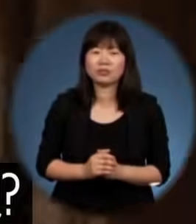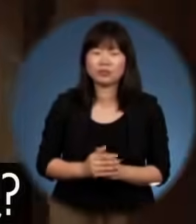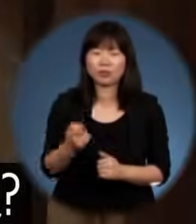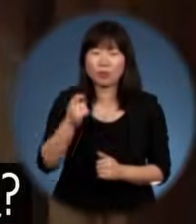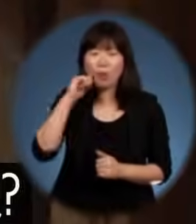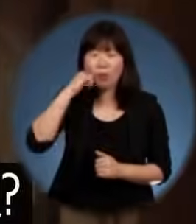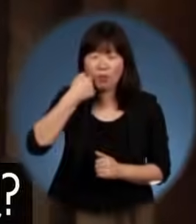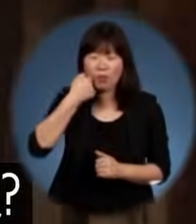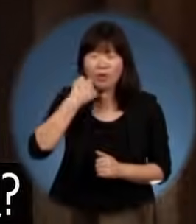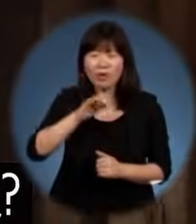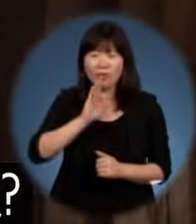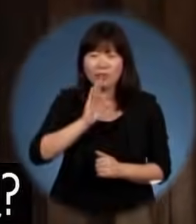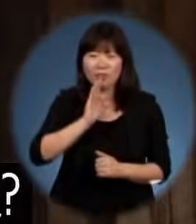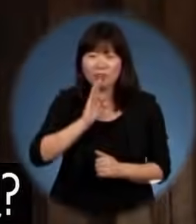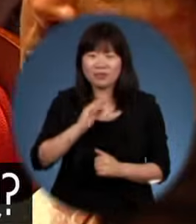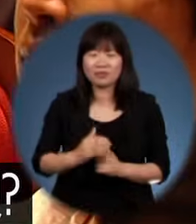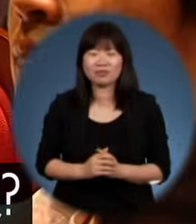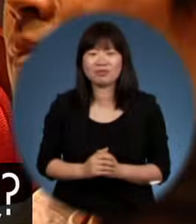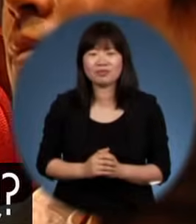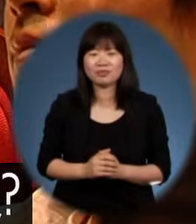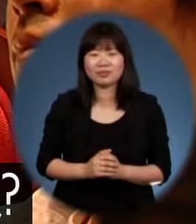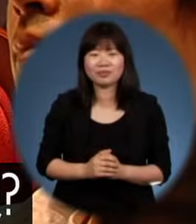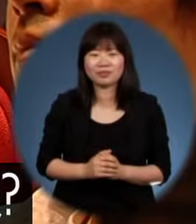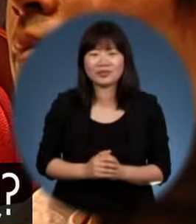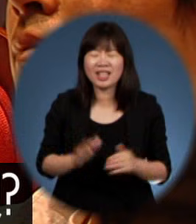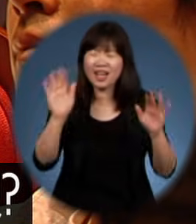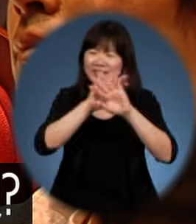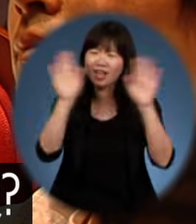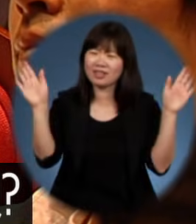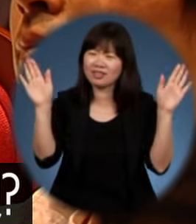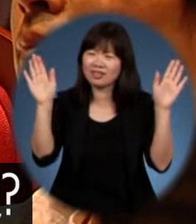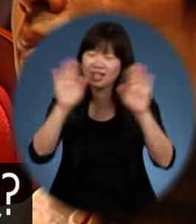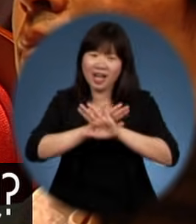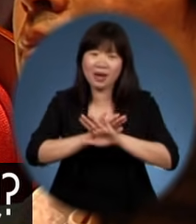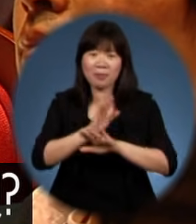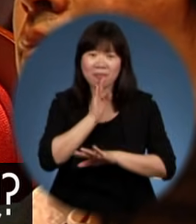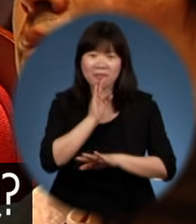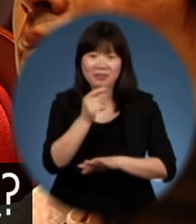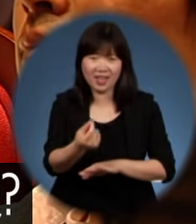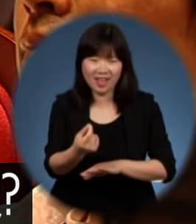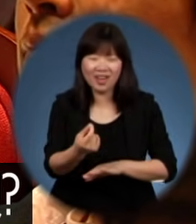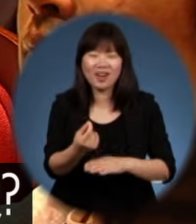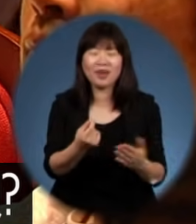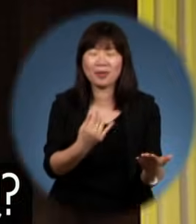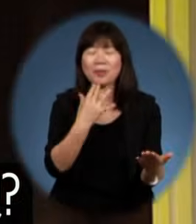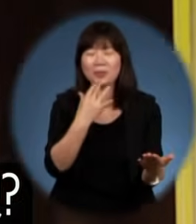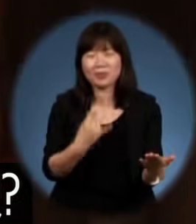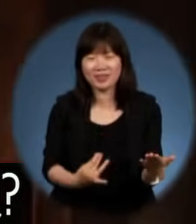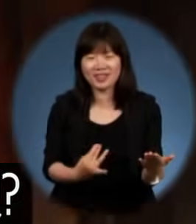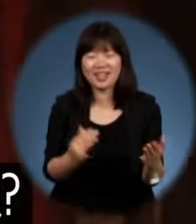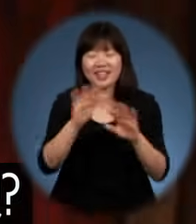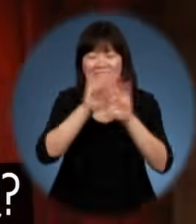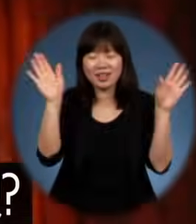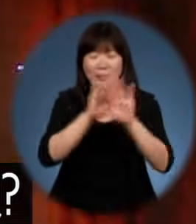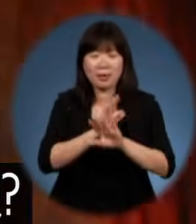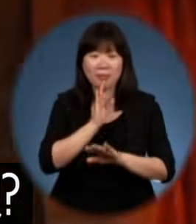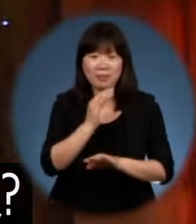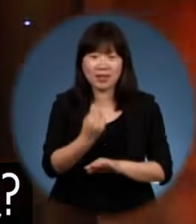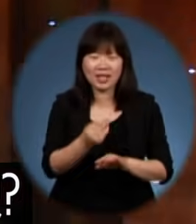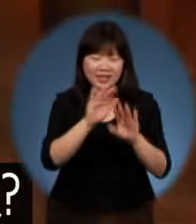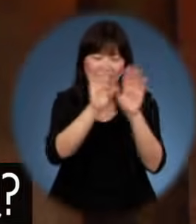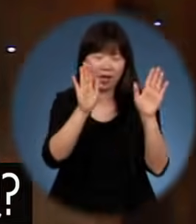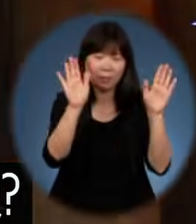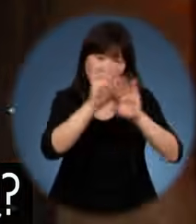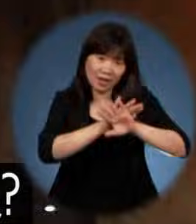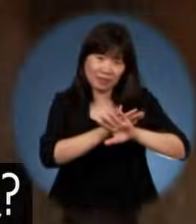어쩌 버렸죠 낚아 밤입니다 그렇습니다 야 역시 에 낙하 밤이야 낮이